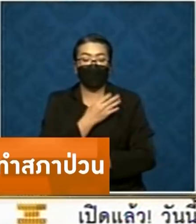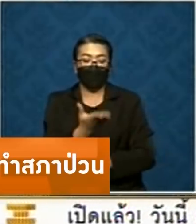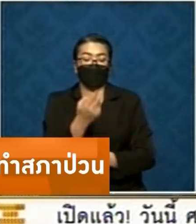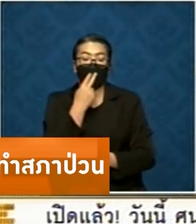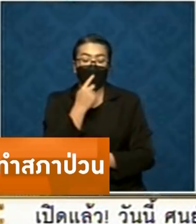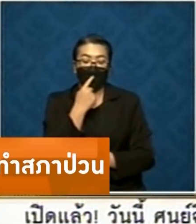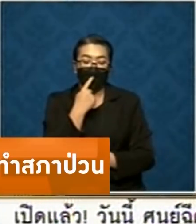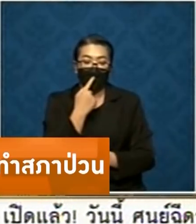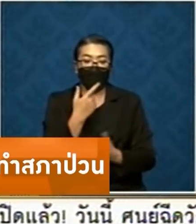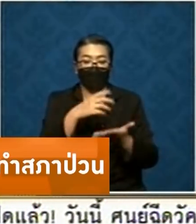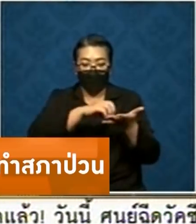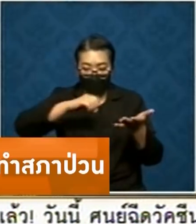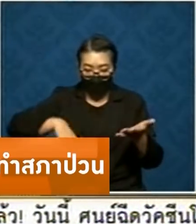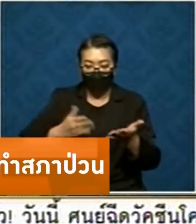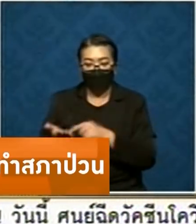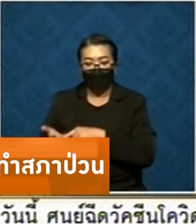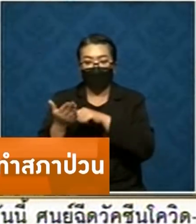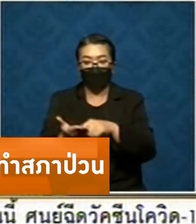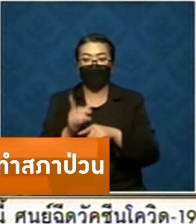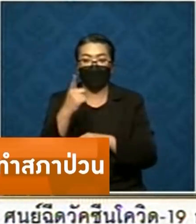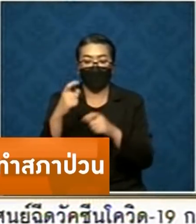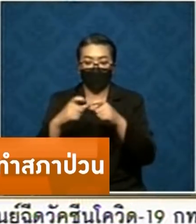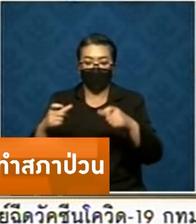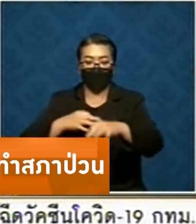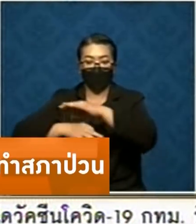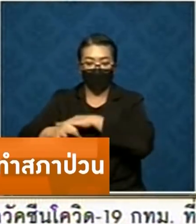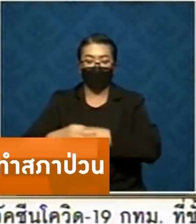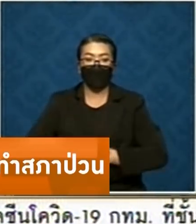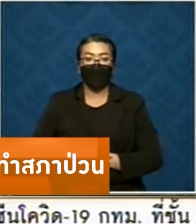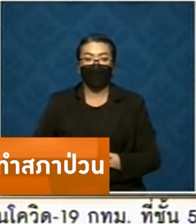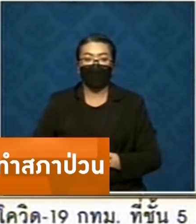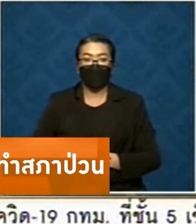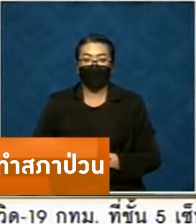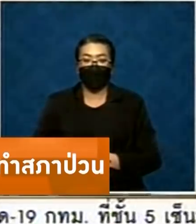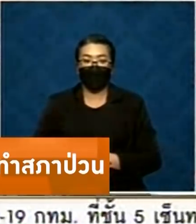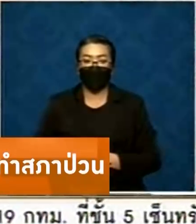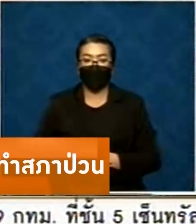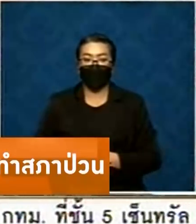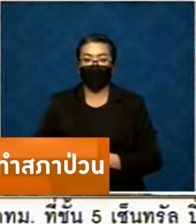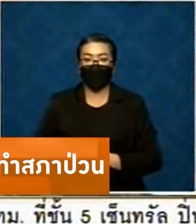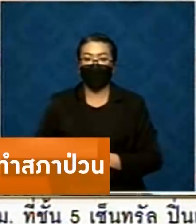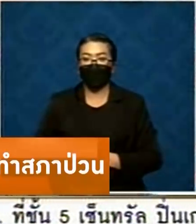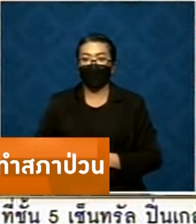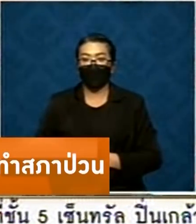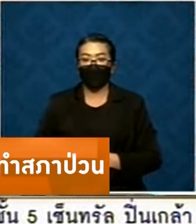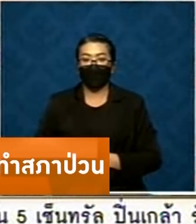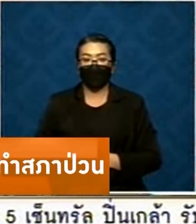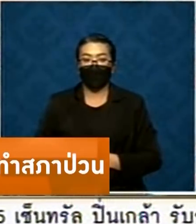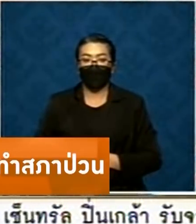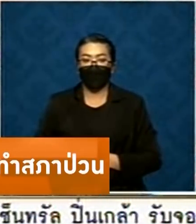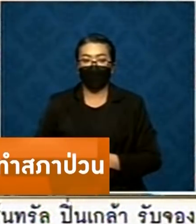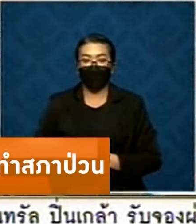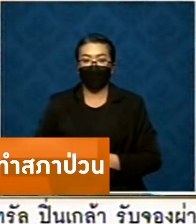เนี่ยนะครับทางฝั่งศ.รัฐบาลอยู่ในห้องประชุมค่อนข้างน้อยก็เลยประเมินว่าถ้าสะพานร่วมก็จะได้เป็นการ